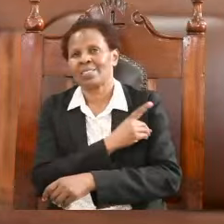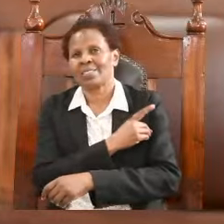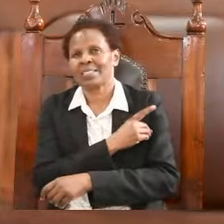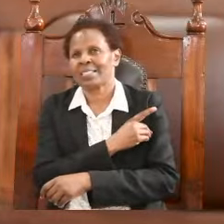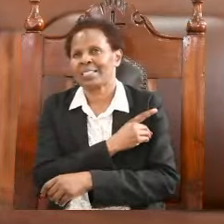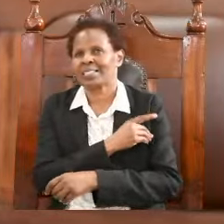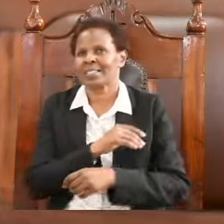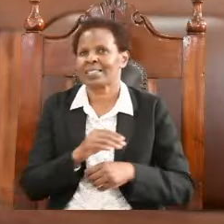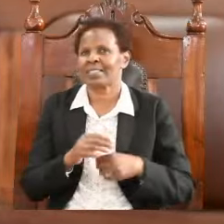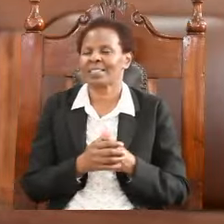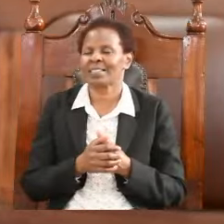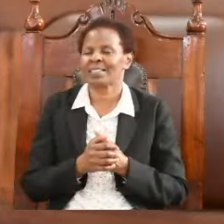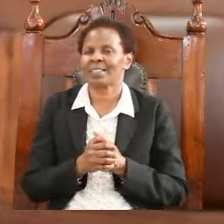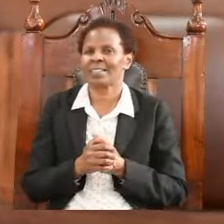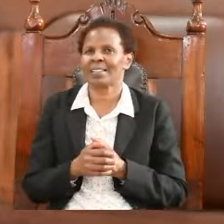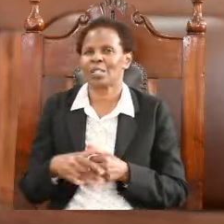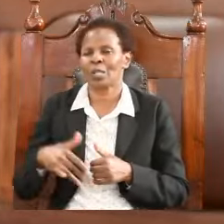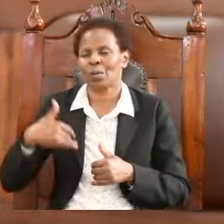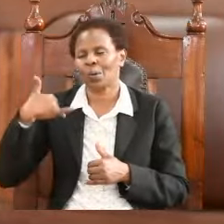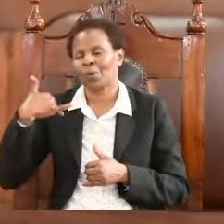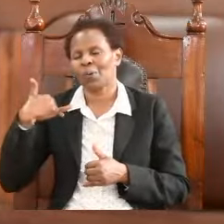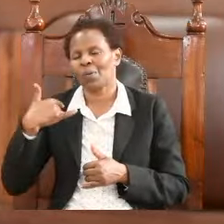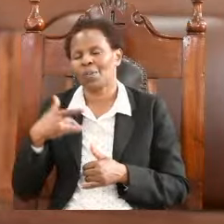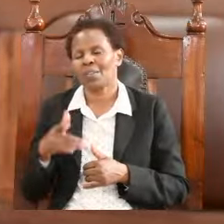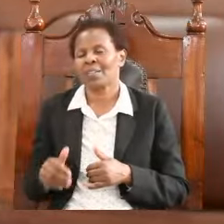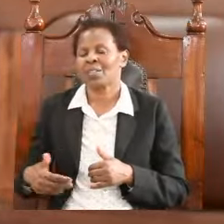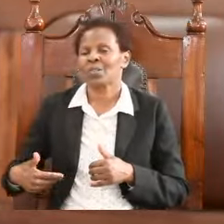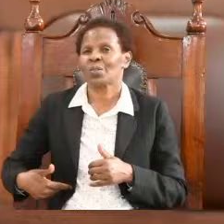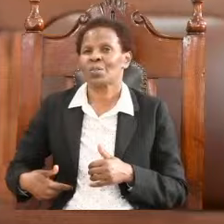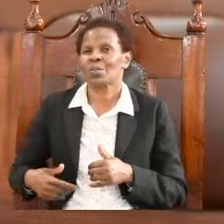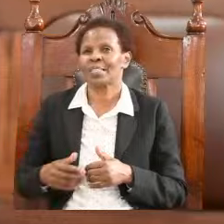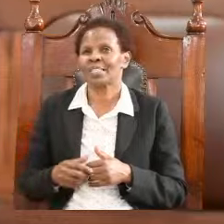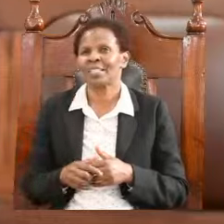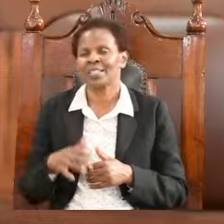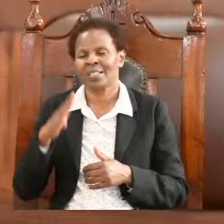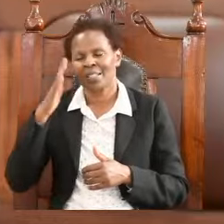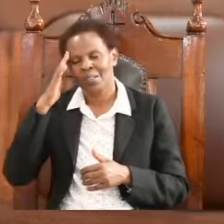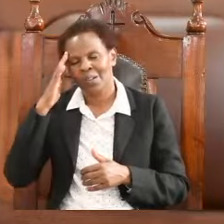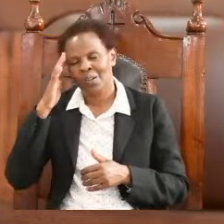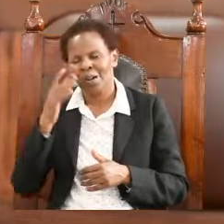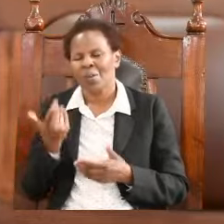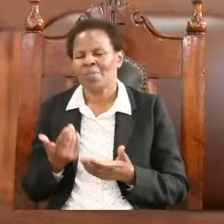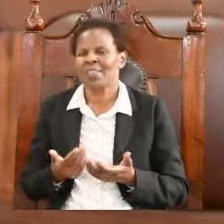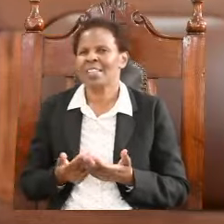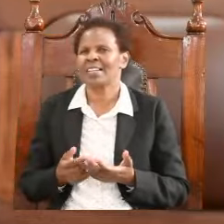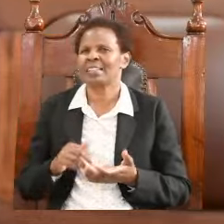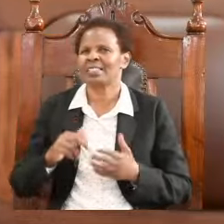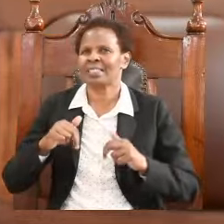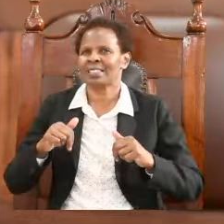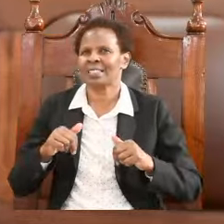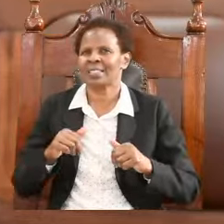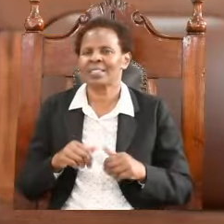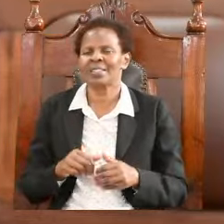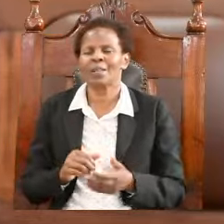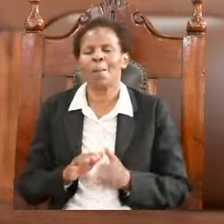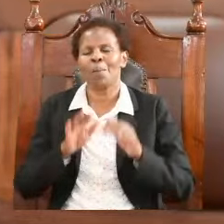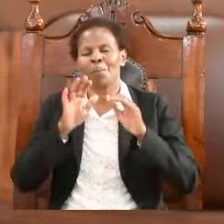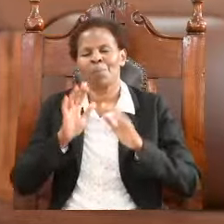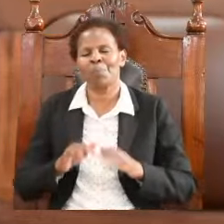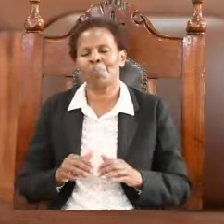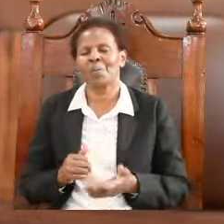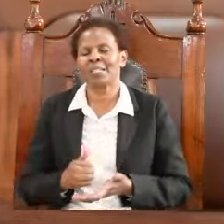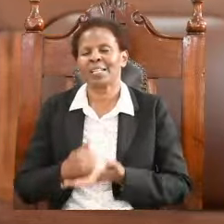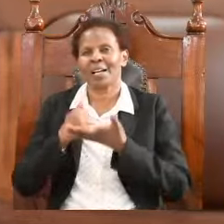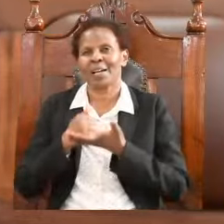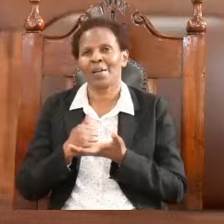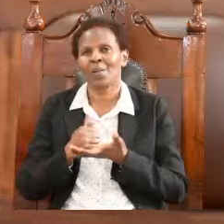aria moi mamahurire thimu na mwanake ucio riria onire uria andu acio maratangika akimera riu ni ona uteithio uria mungihe riu ona ti wa